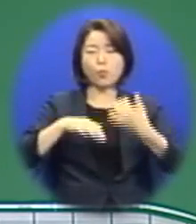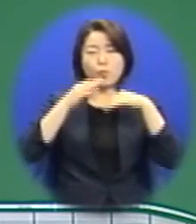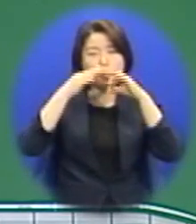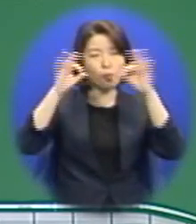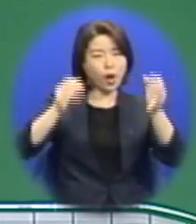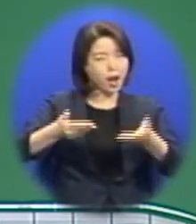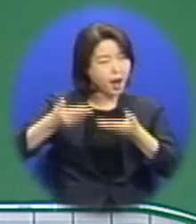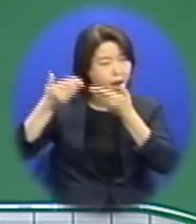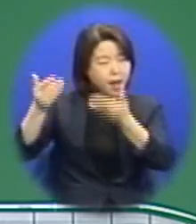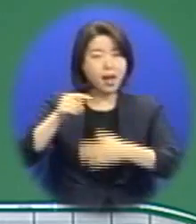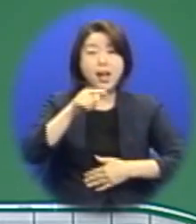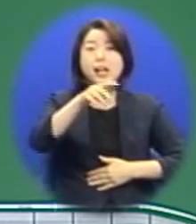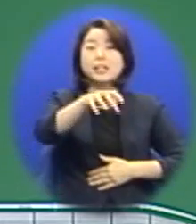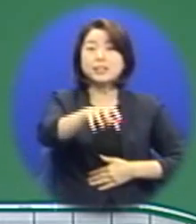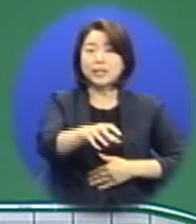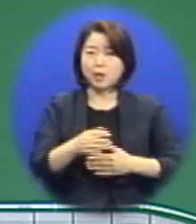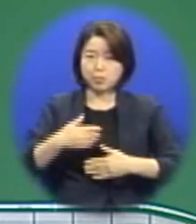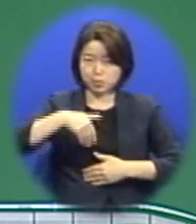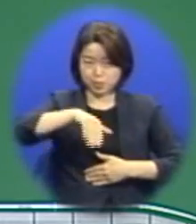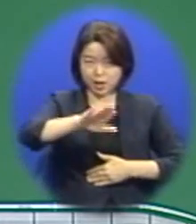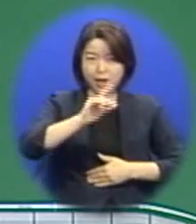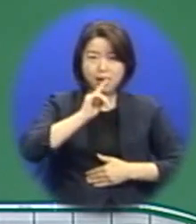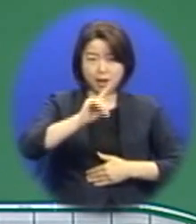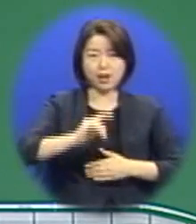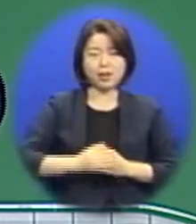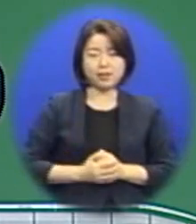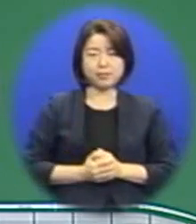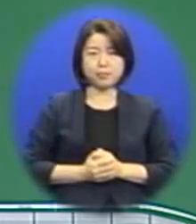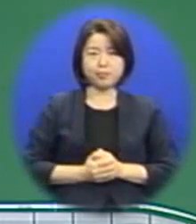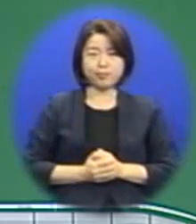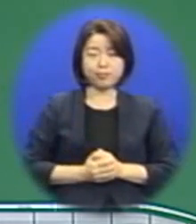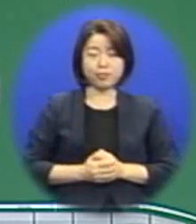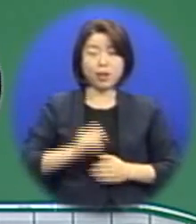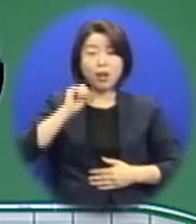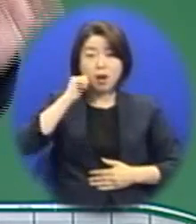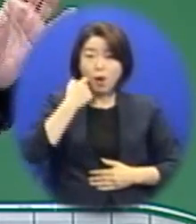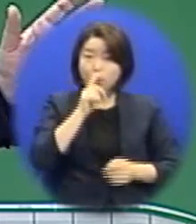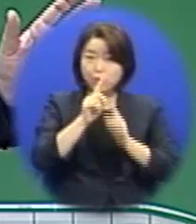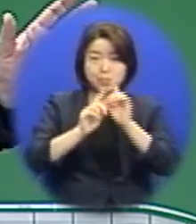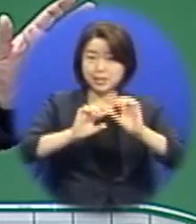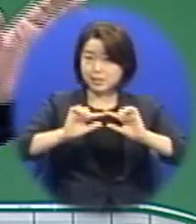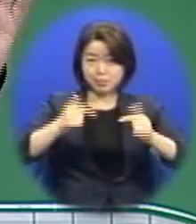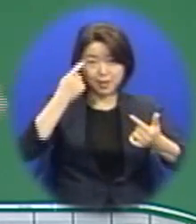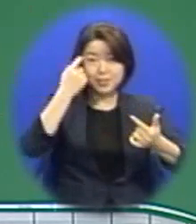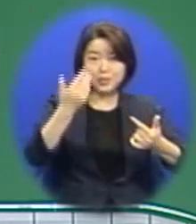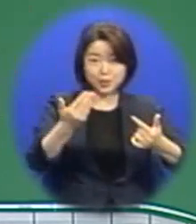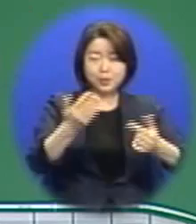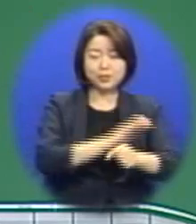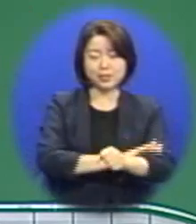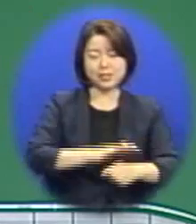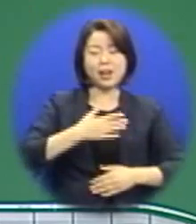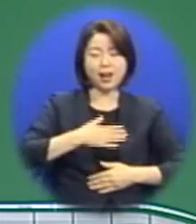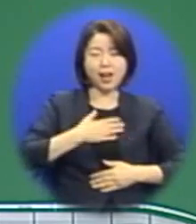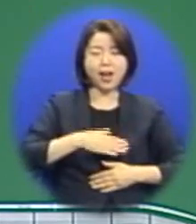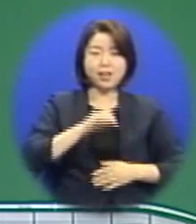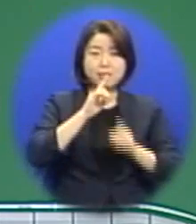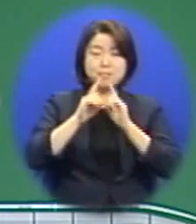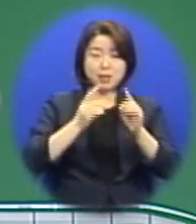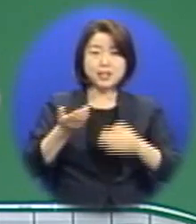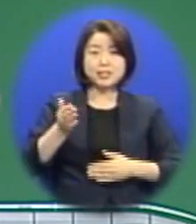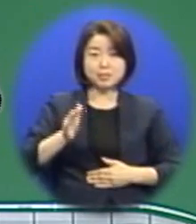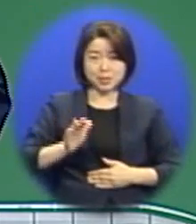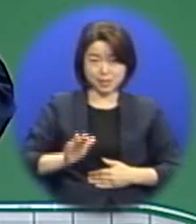올리면서 그 앞으로 나아가거라. 뭐 어려운 말씀 아니죠. 다잘 아는 말씀이고 익히 잘 아는